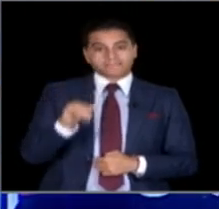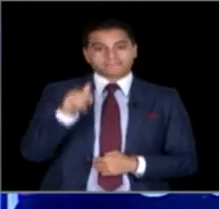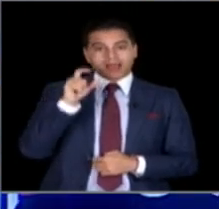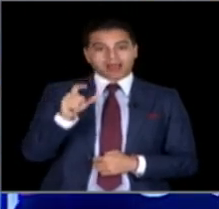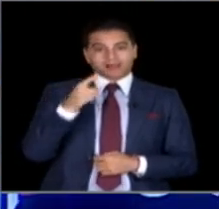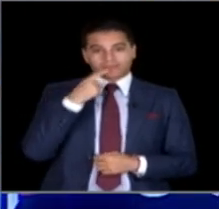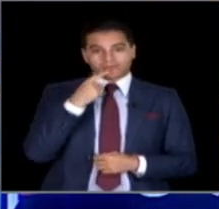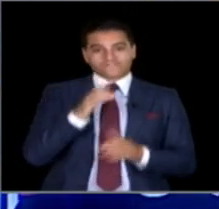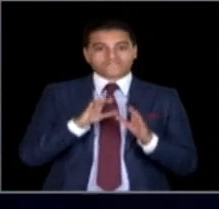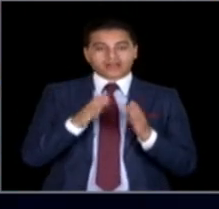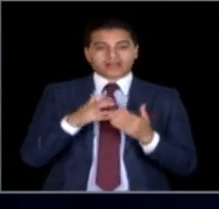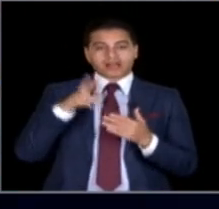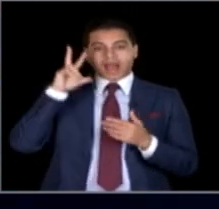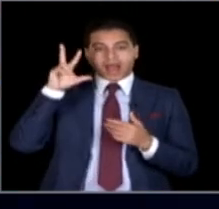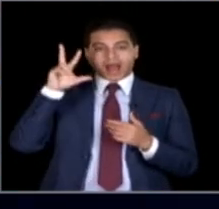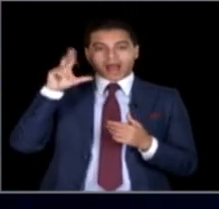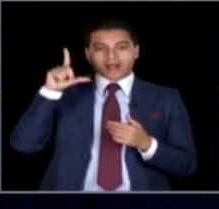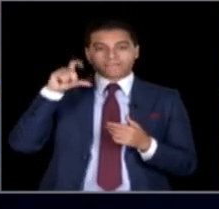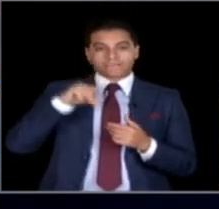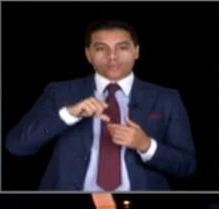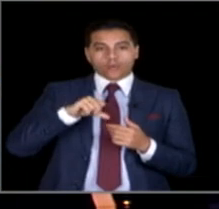محمد. البؤساء. البؤساء